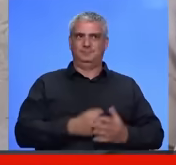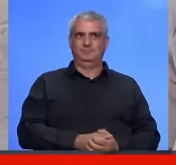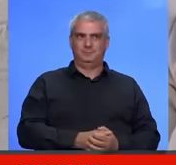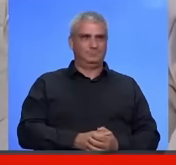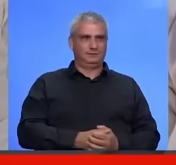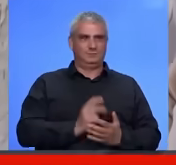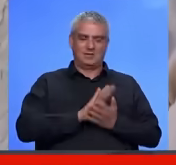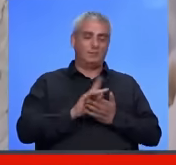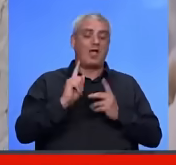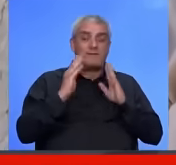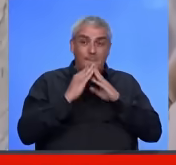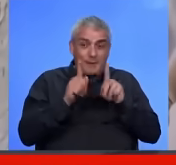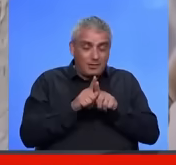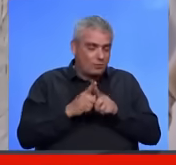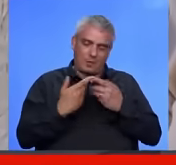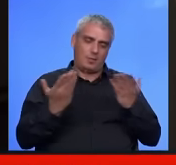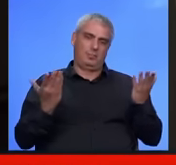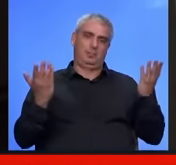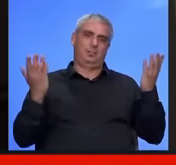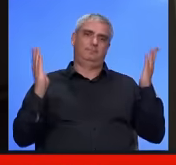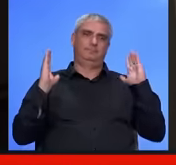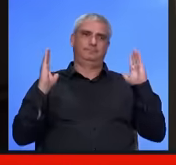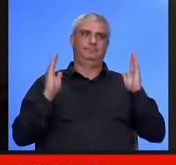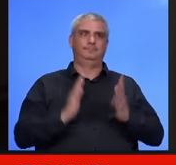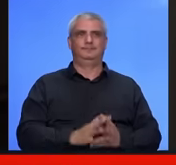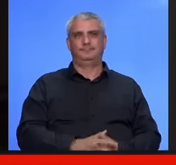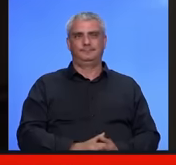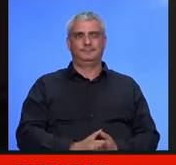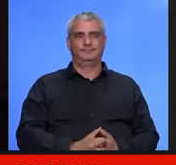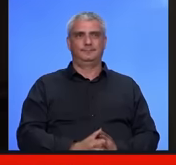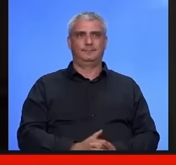לא פשוט, אבל אין כמו הבית.